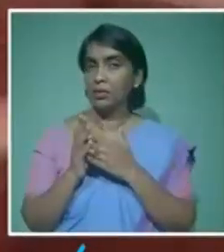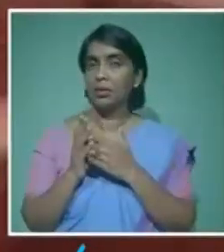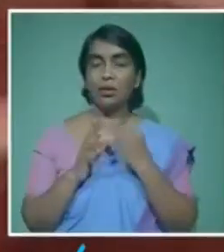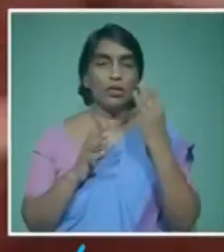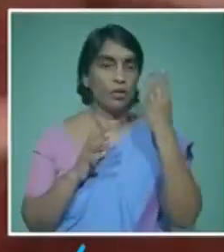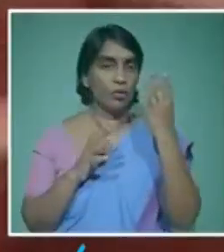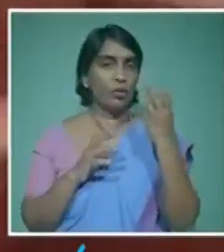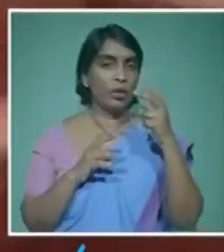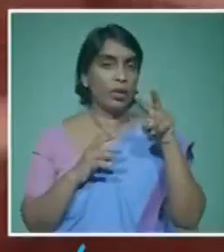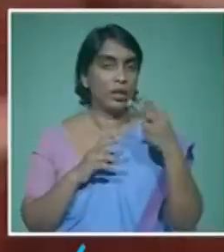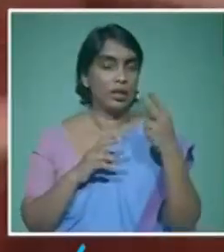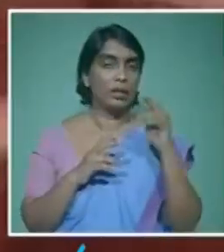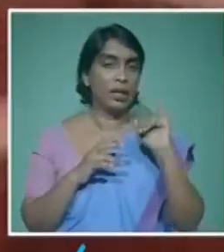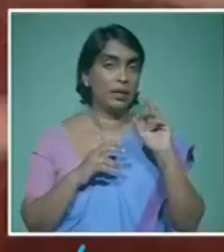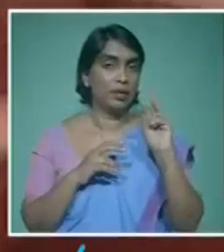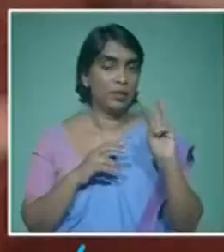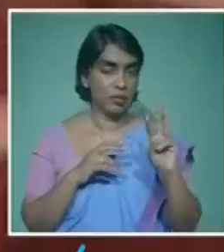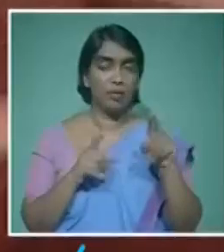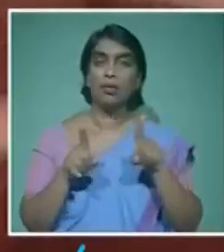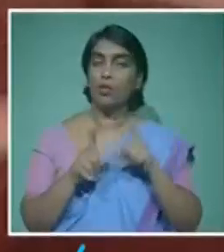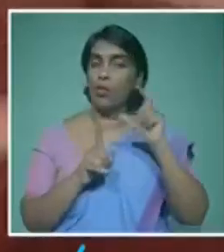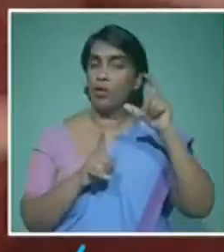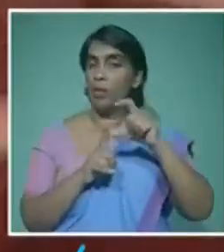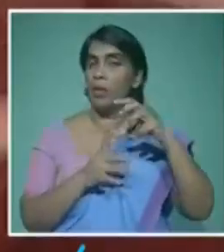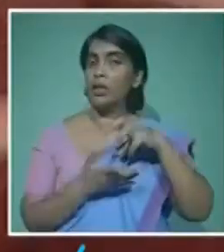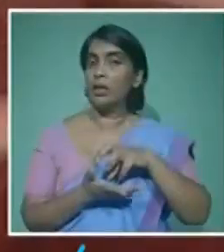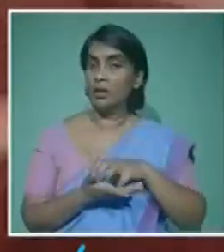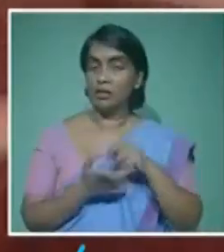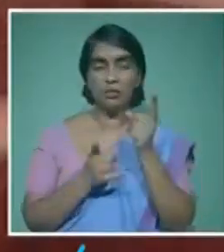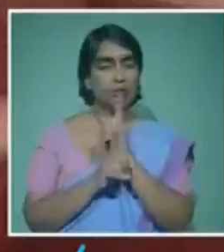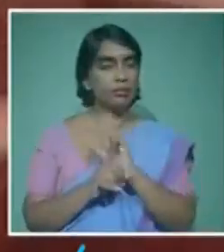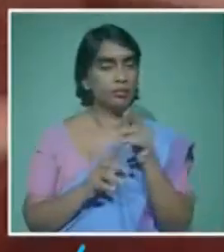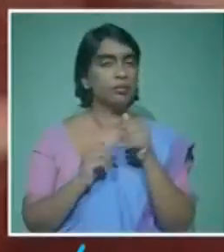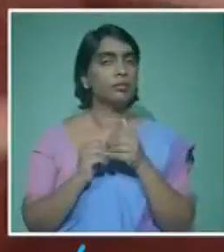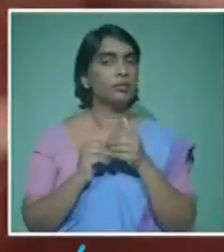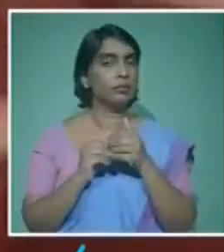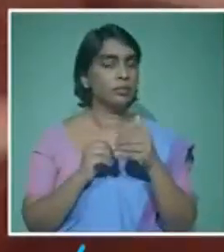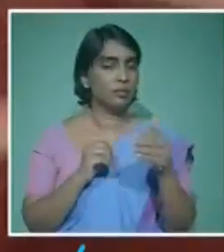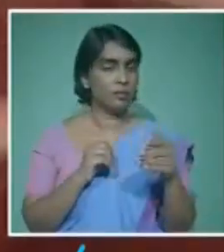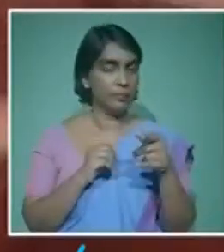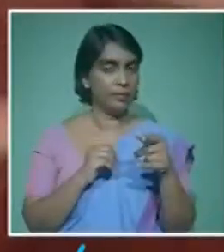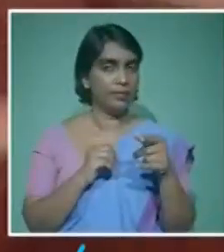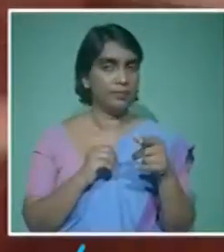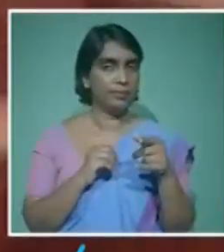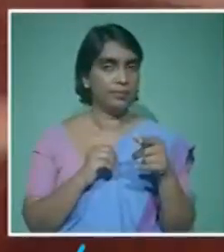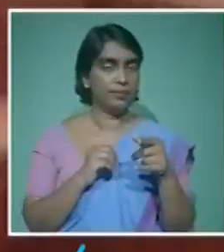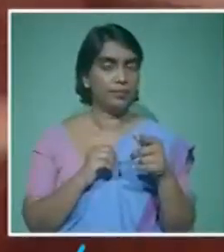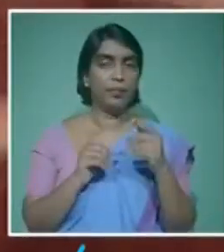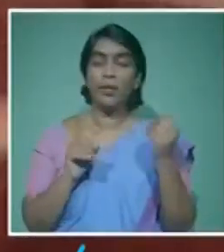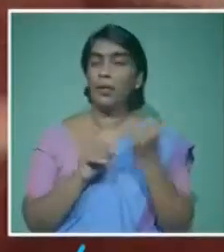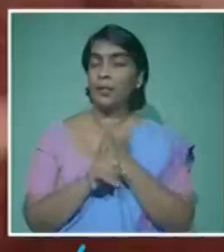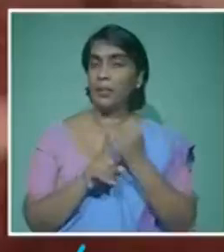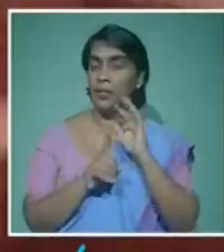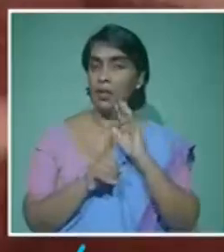3,866 பேருக்கும் கொழும்பு மாவட்டத்தில் நேரடியாக கடத்தொழில் கைத்தொழிலில் ஈடுபடுகின்ற 3,150